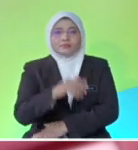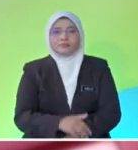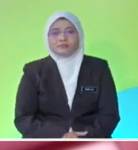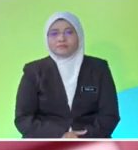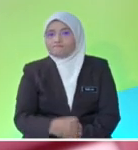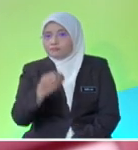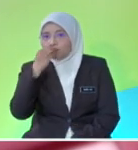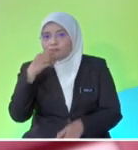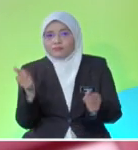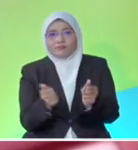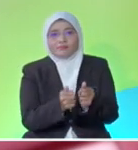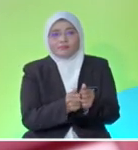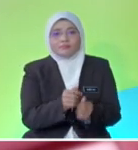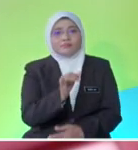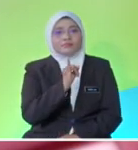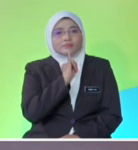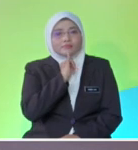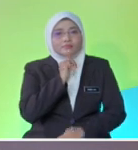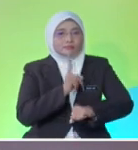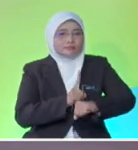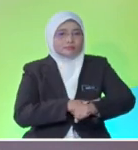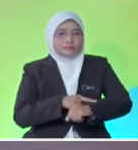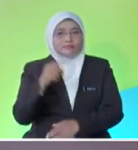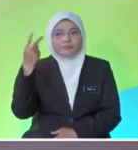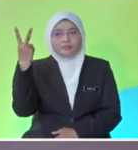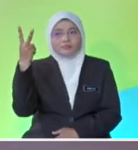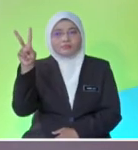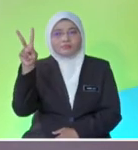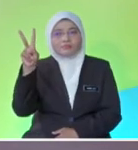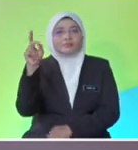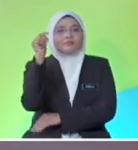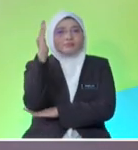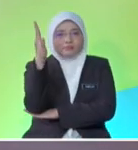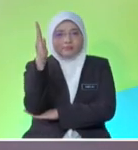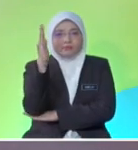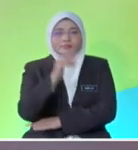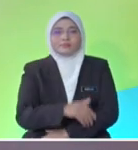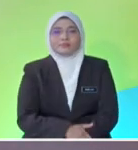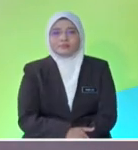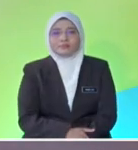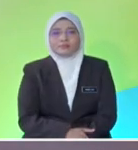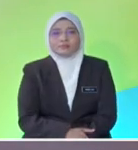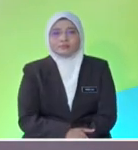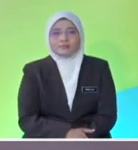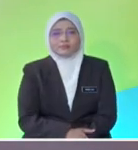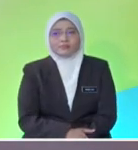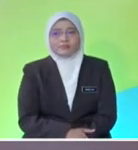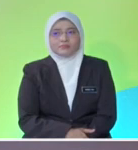jam 12:30 minit tengah hari. Mari kita carilah 30 minit dia tu.